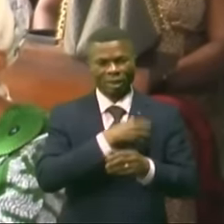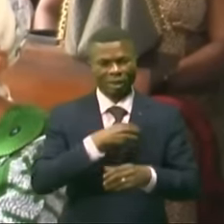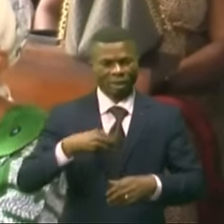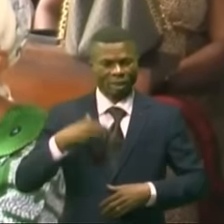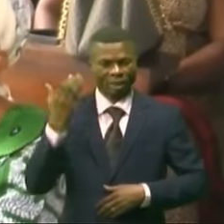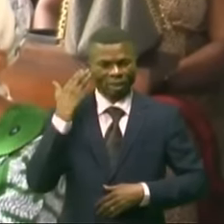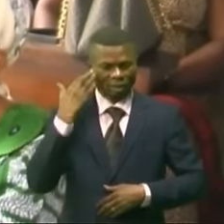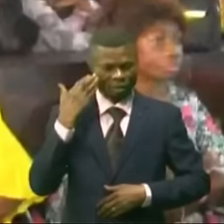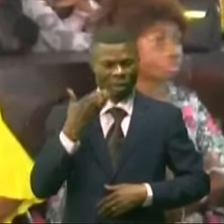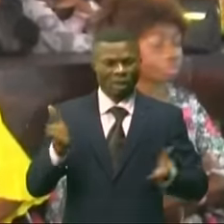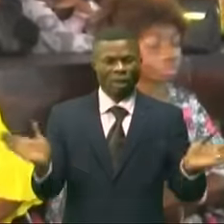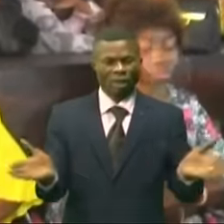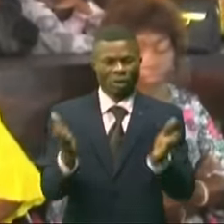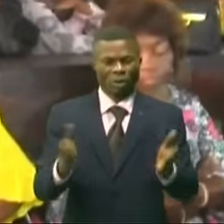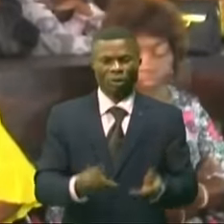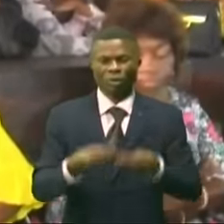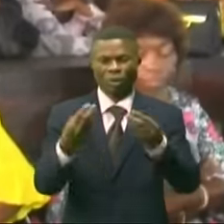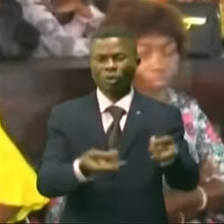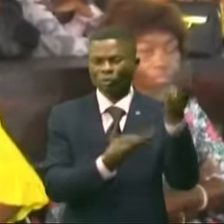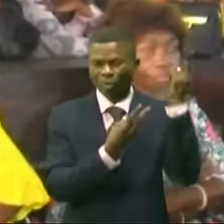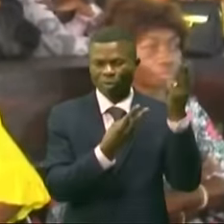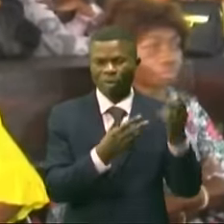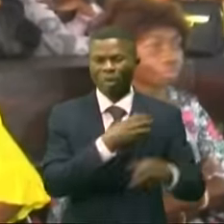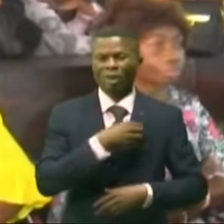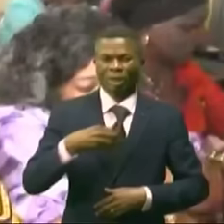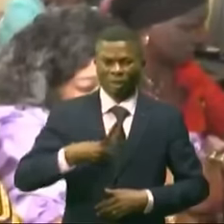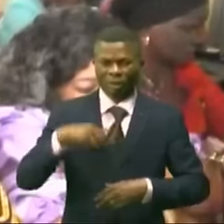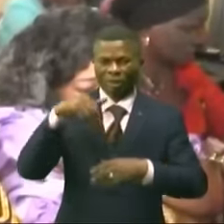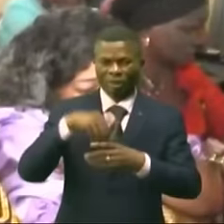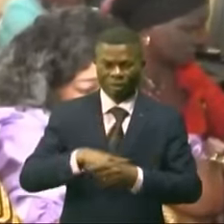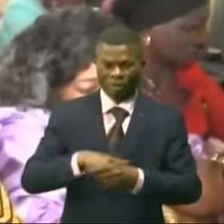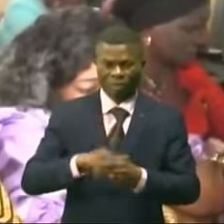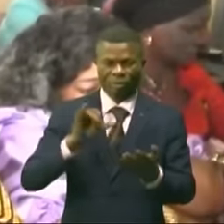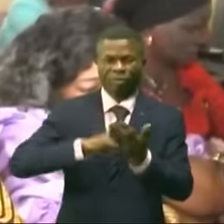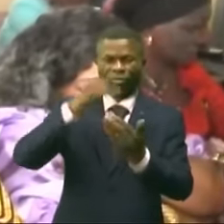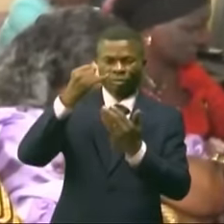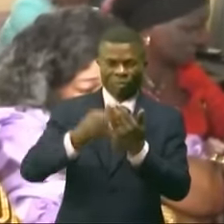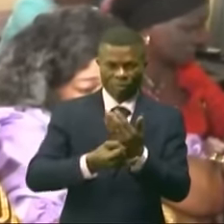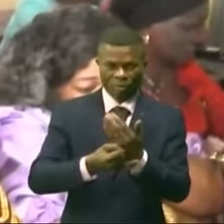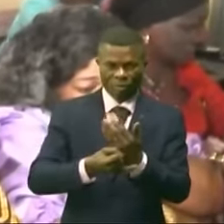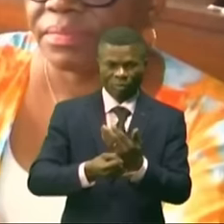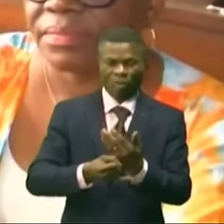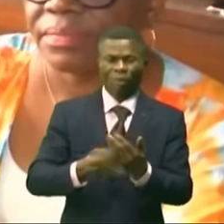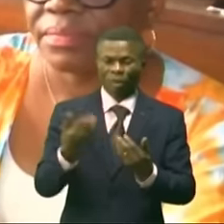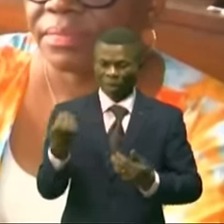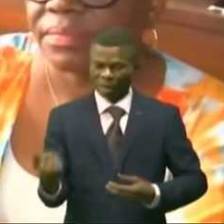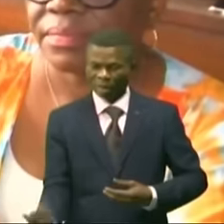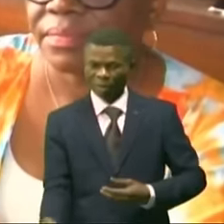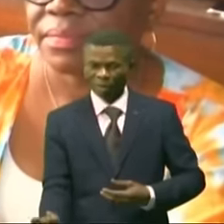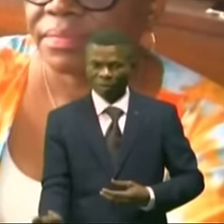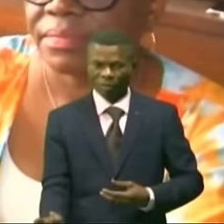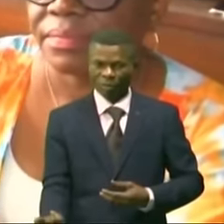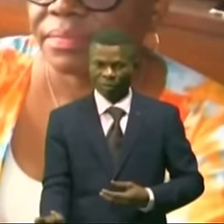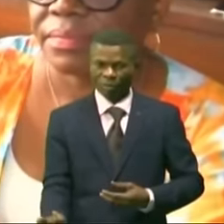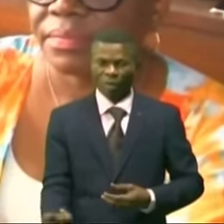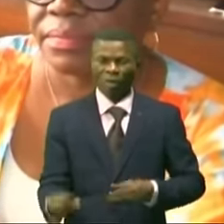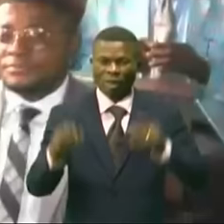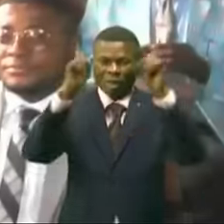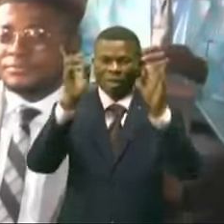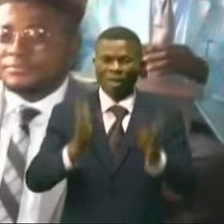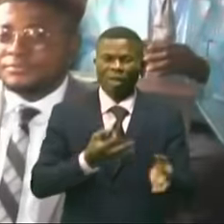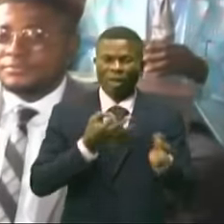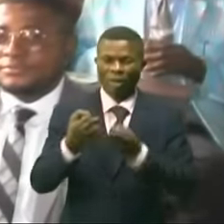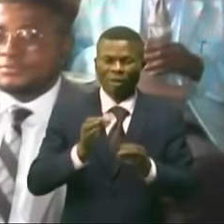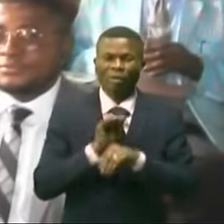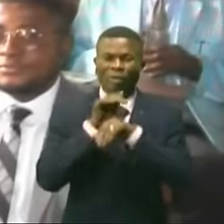stimulus pour la valorisation de la femme à travers son projet moanaamuke WAKI Africa qui tradu